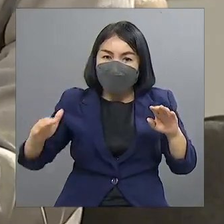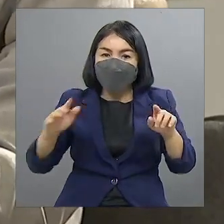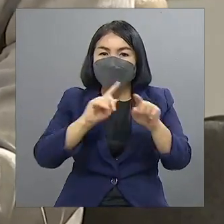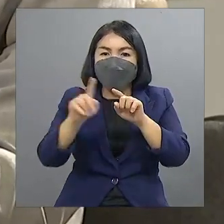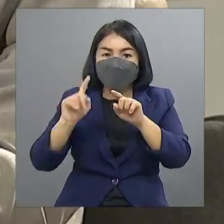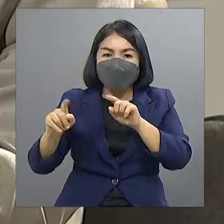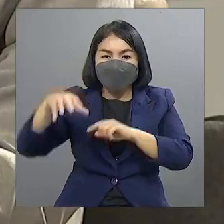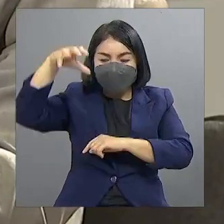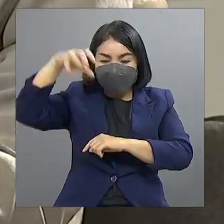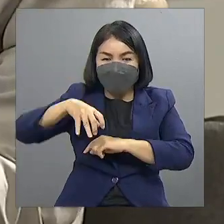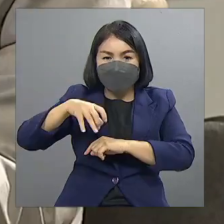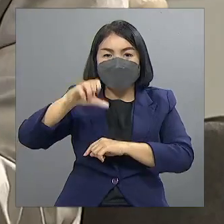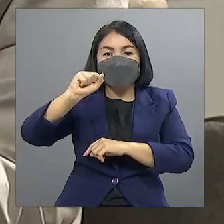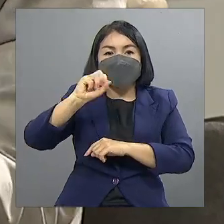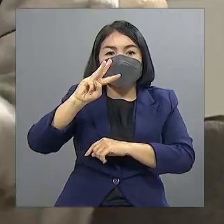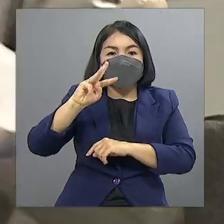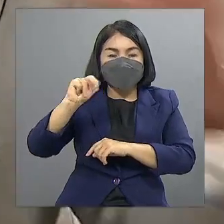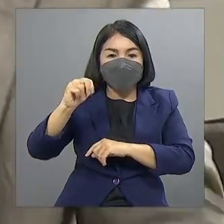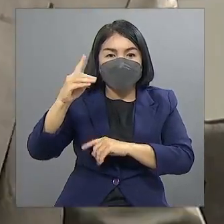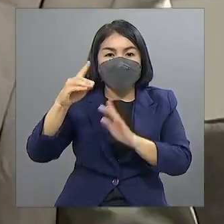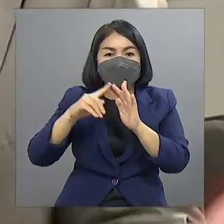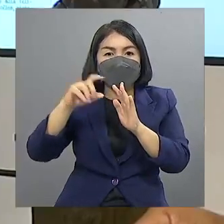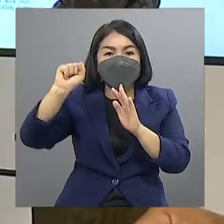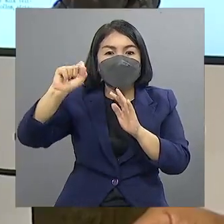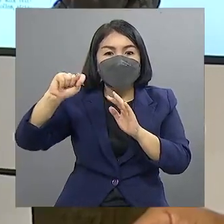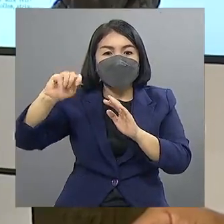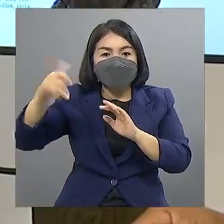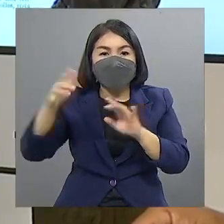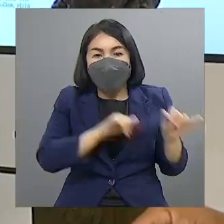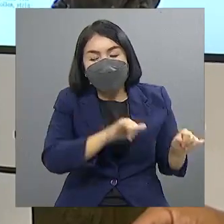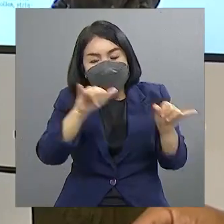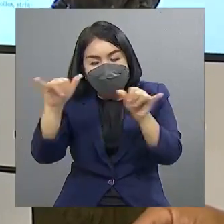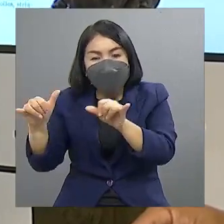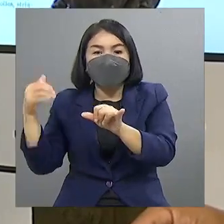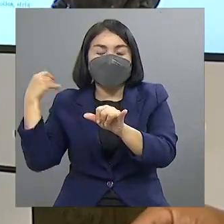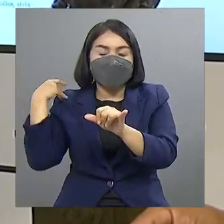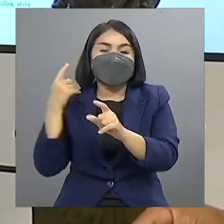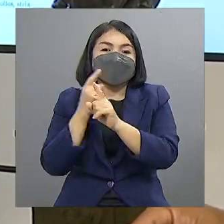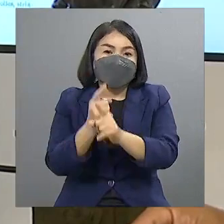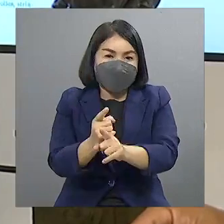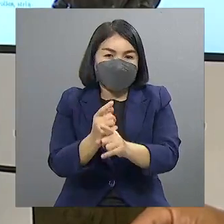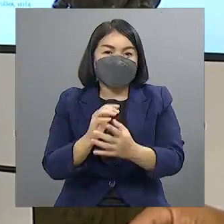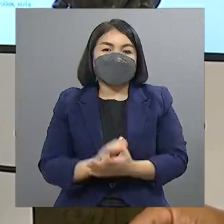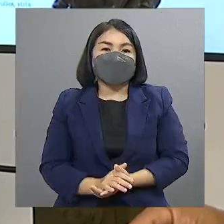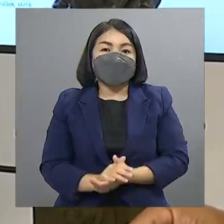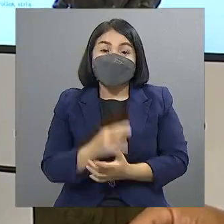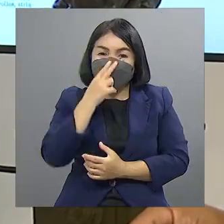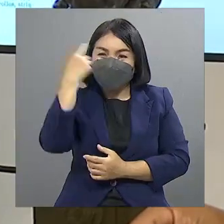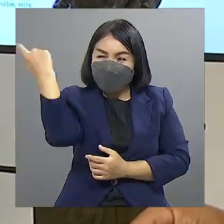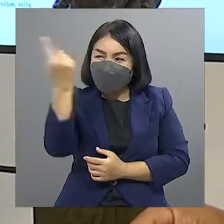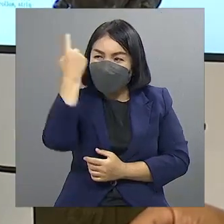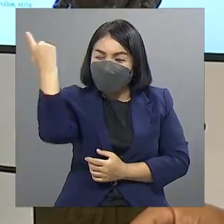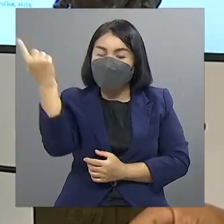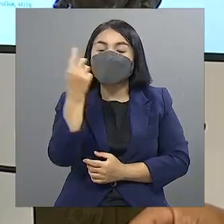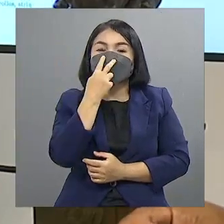านได้รับคำแนะนำว่าให้ย้ายออกมา ครับเอาล่ะครับเดี๋ยวเราไปเที่ยวกันต่อนะฮะอย่างที่อาจารย์ได้บอกไว้ว่ามีอีกห